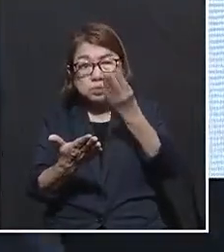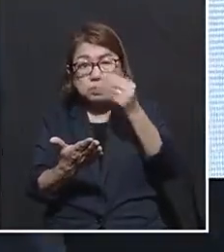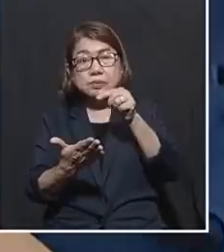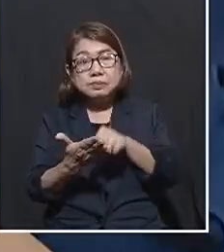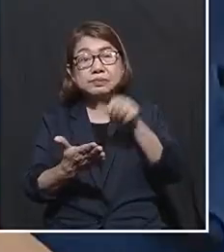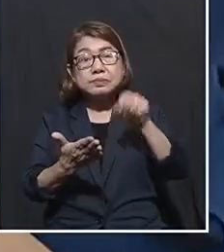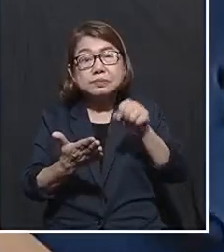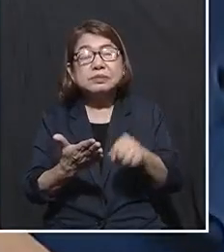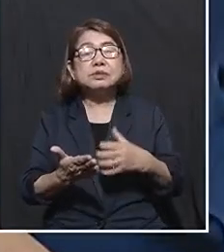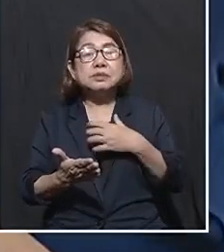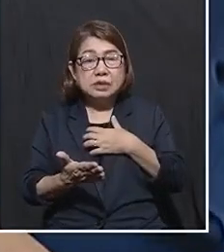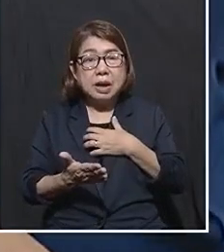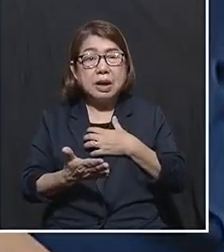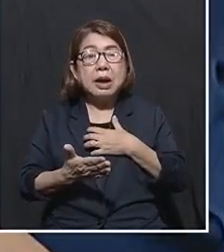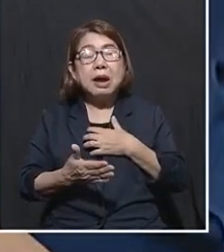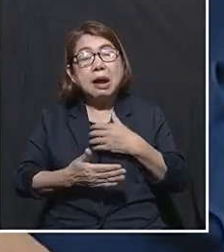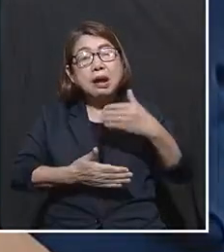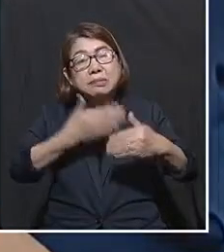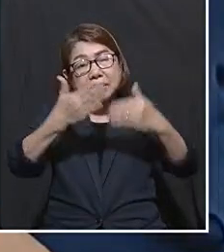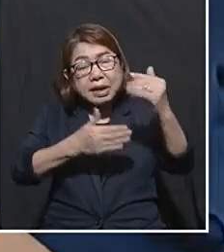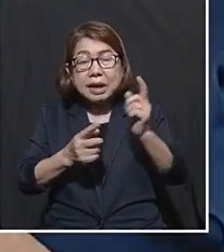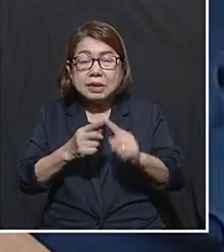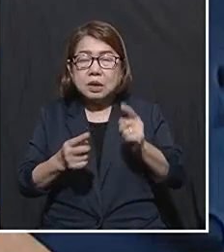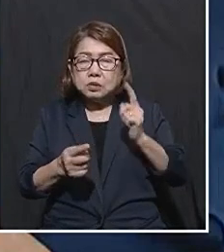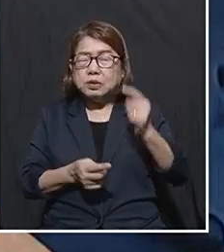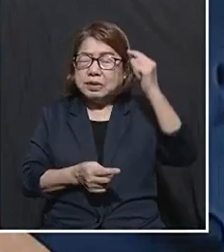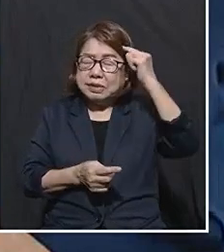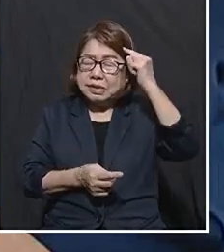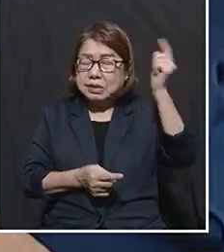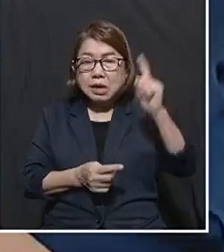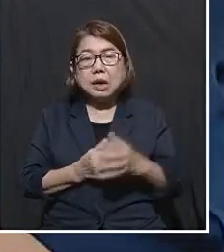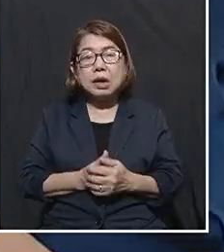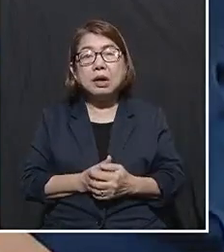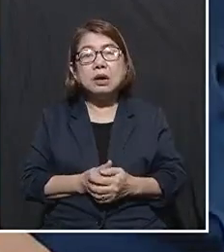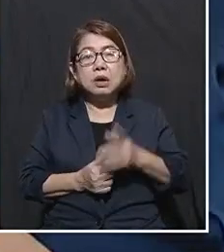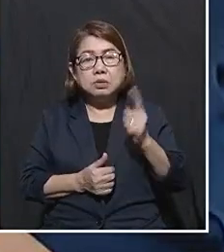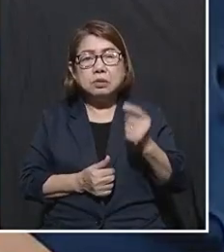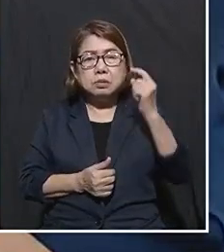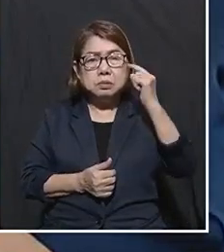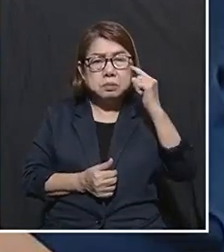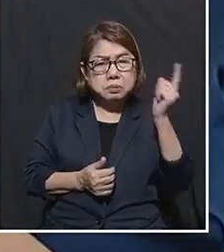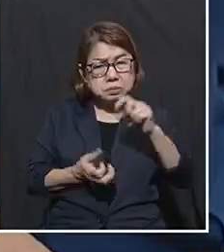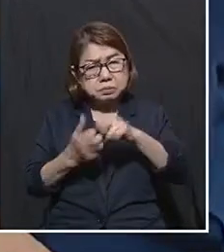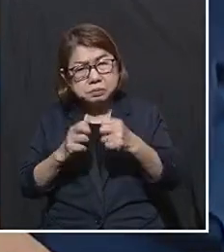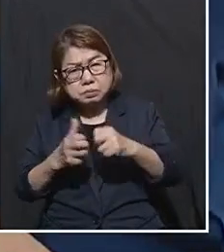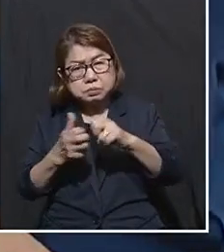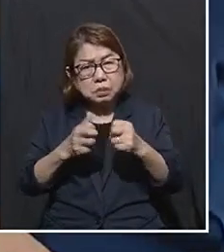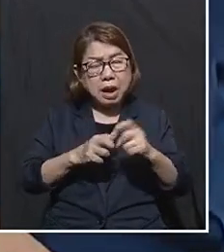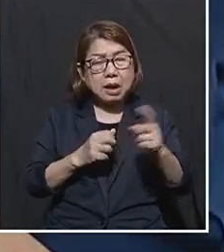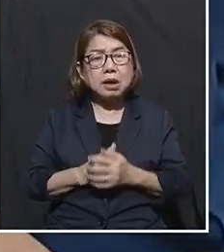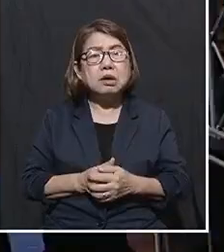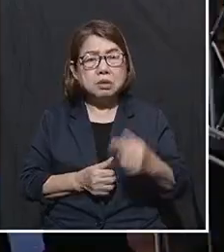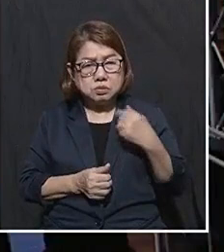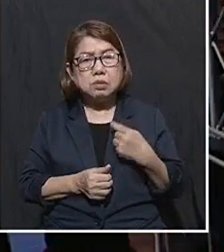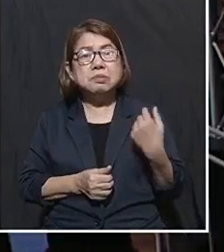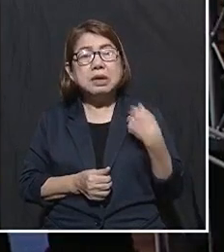ที่เราเองจะพัฒนาบางสิ่งบางอย่างเนี่ยผมมองเห็นภาพว่าในเชิงของ Digital Experience เนี่ยจริงๆแล้วผู้พิการมีบทบาทเ